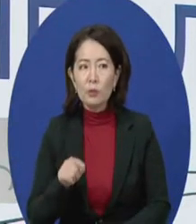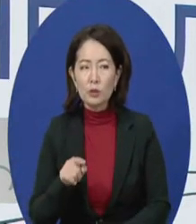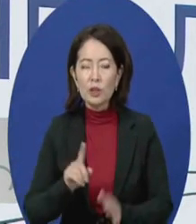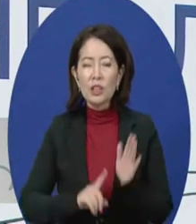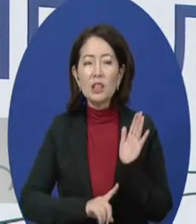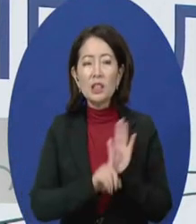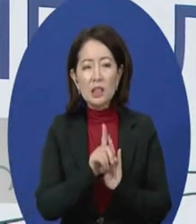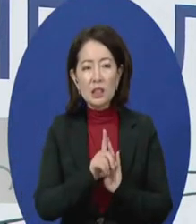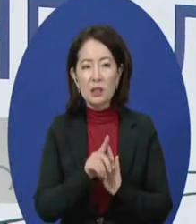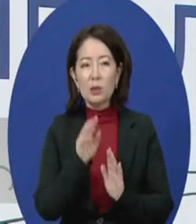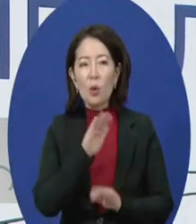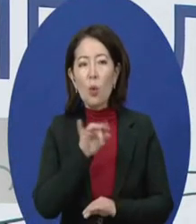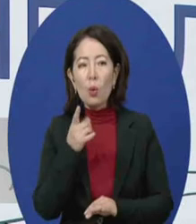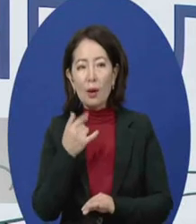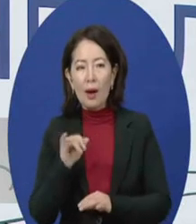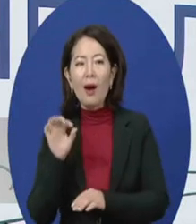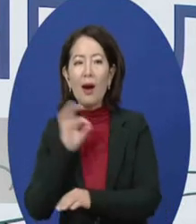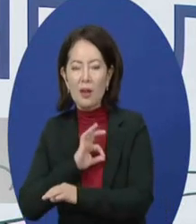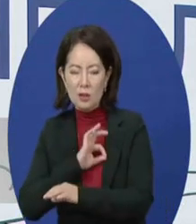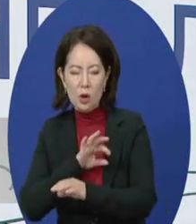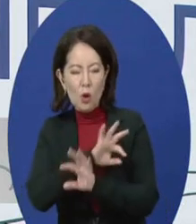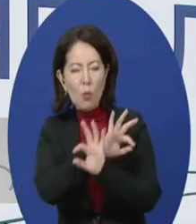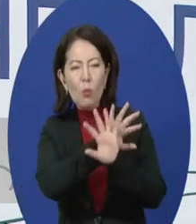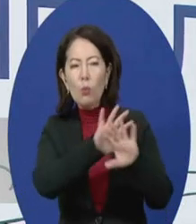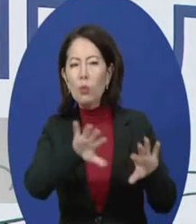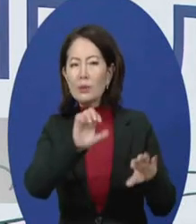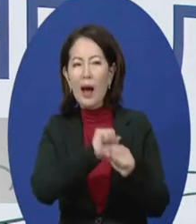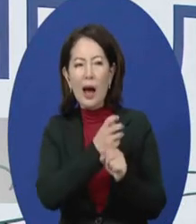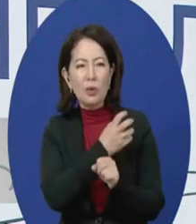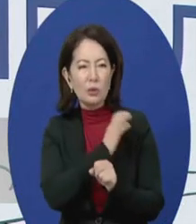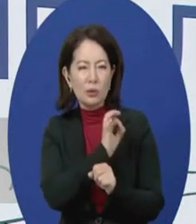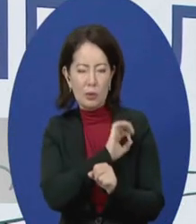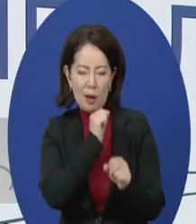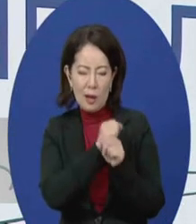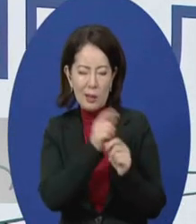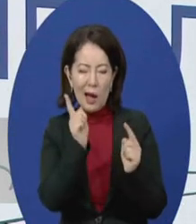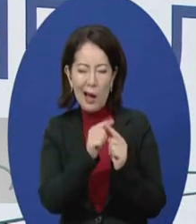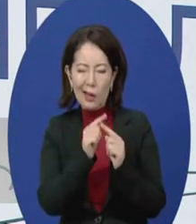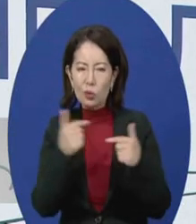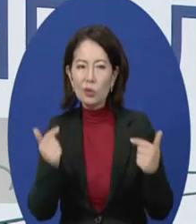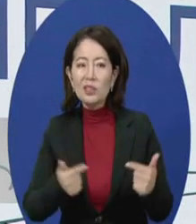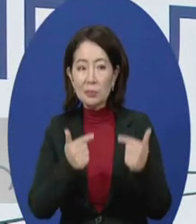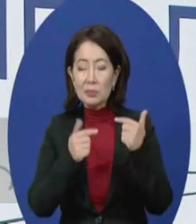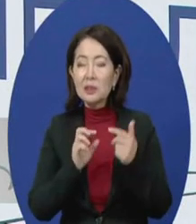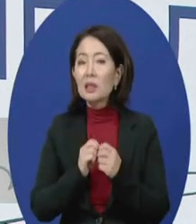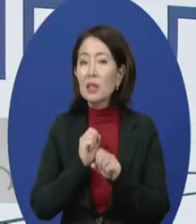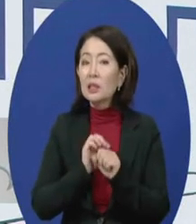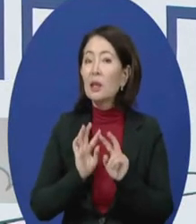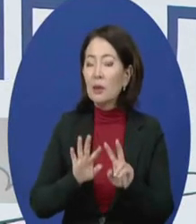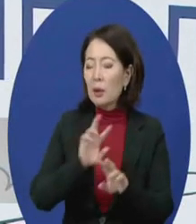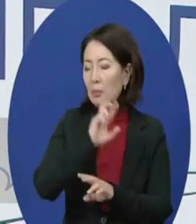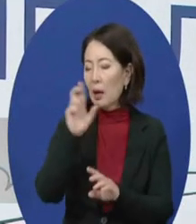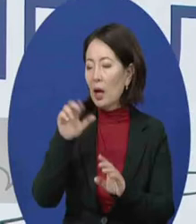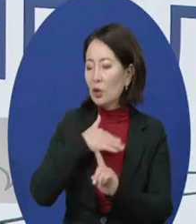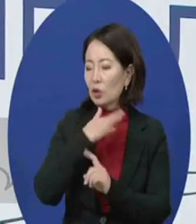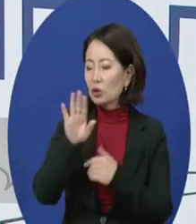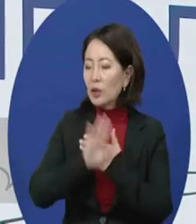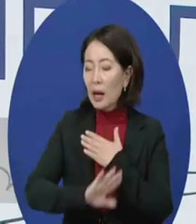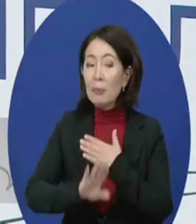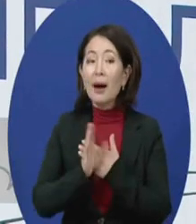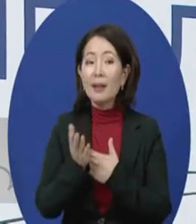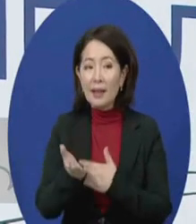одоо эхэлсэн урхануудад ашиглая. Энэ хариуцлагагүй бол урхаа тагтуу тэмцээ. Энэ ажлууд хийгдэж байгаа. Хийгдэж байгаа. Байгаль орчны хамгаалал.